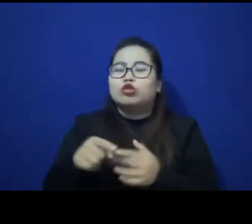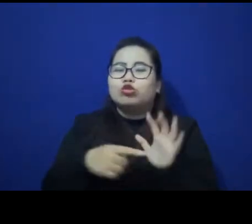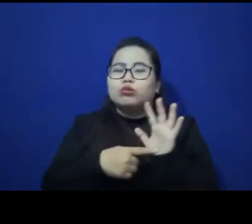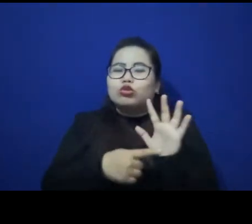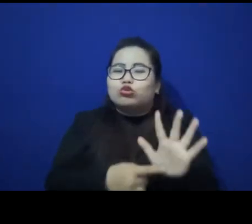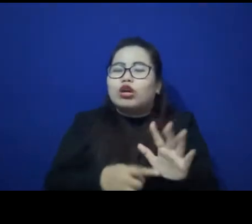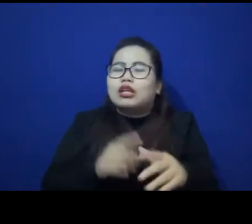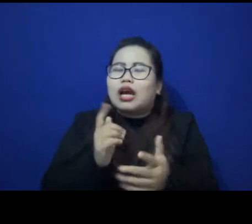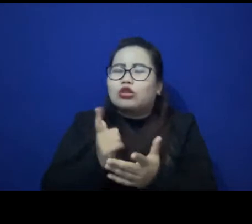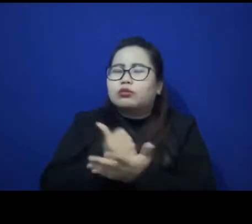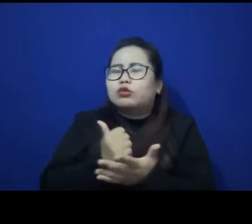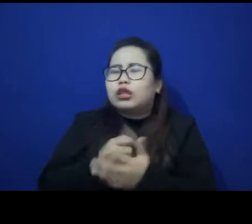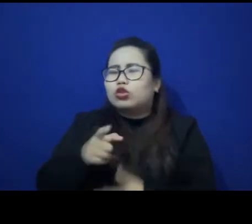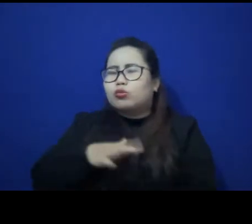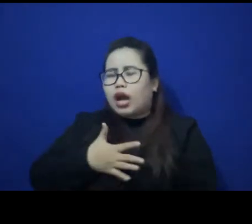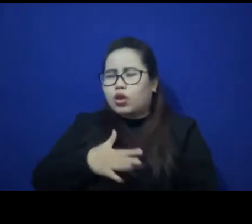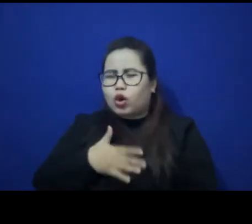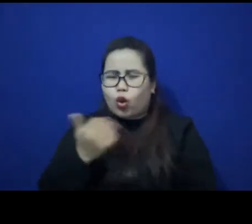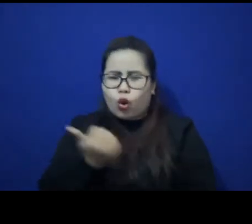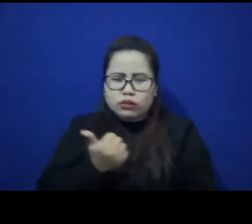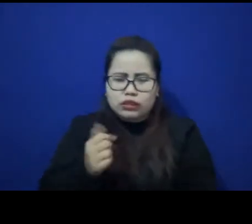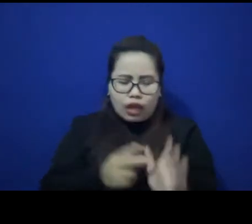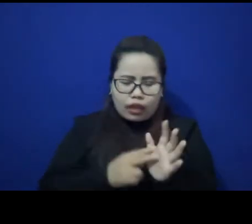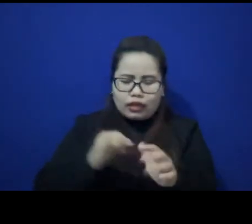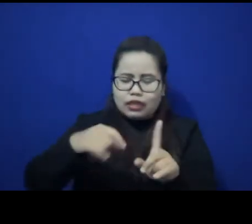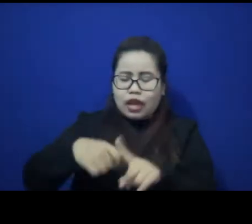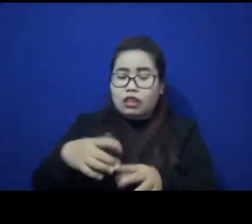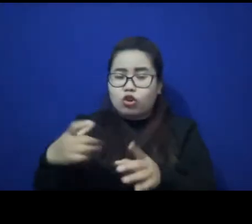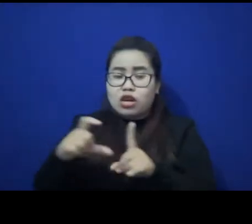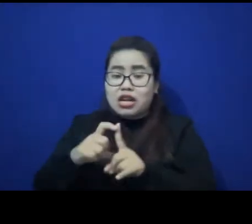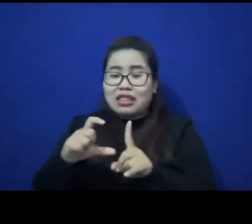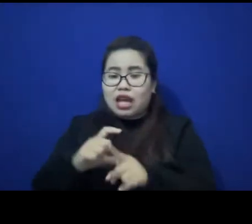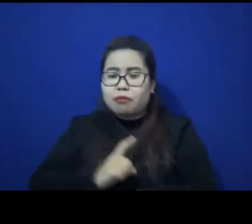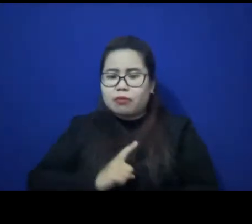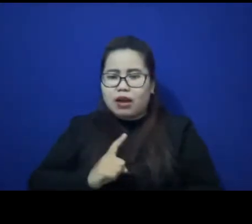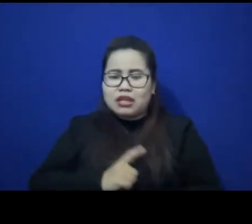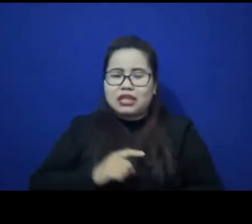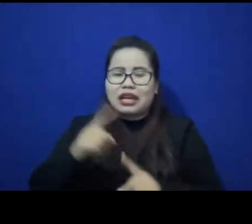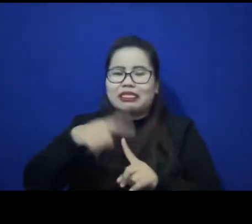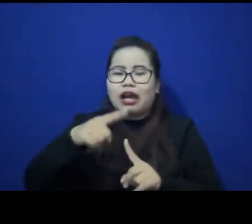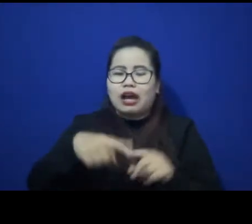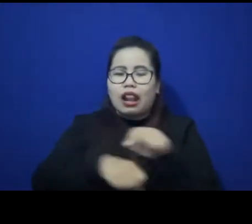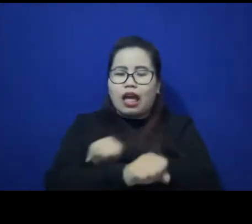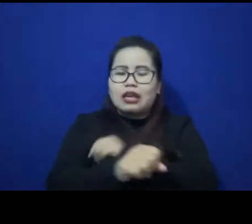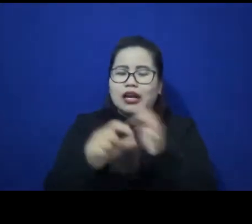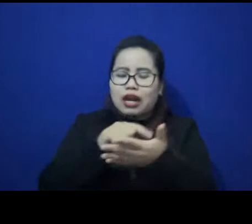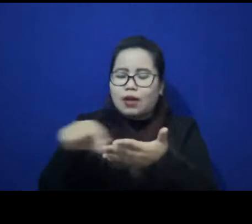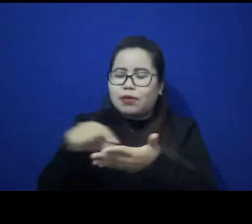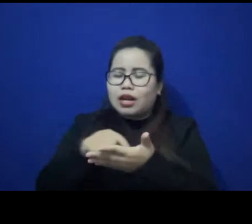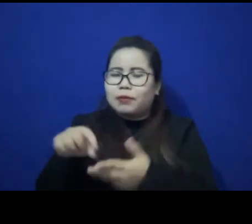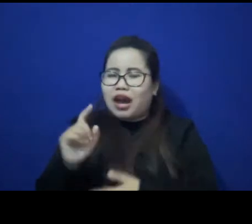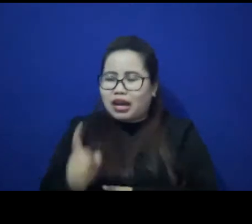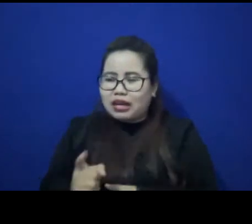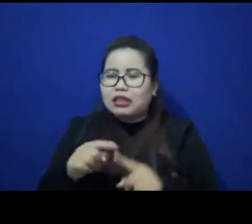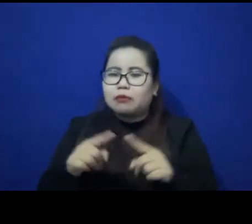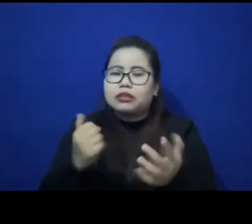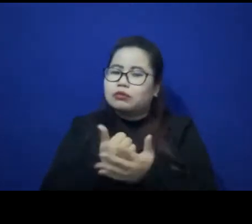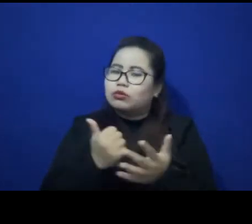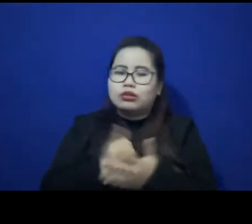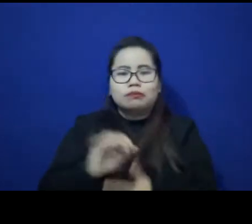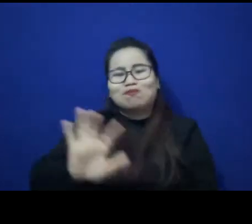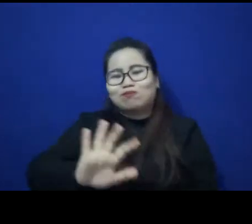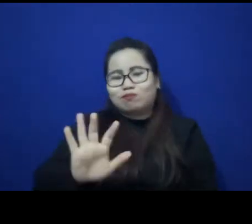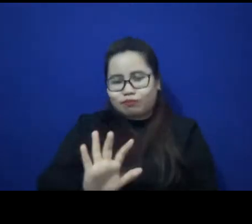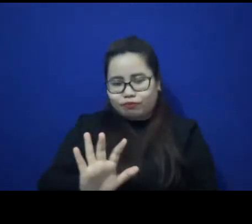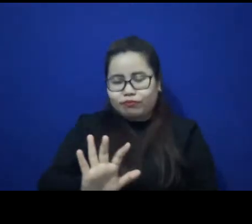hal yang mengkhawatirkan Kenapa gitu Nik dan data pribadi tanggal lahir drama itu ada gitu padahal harusnya tidak seperti